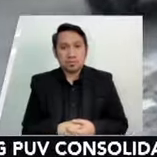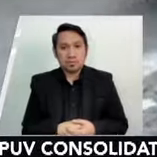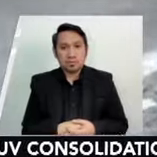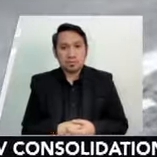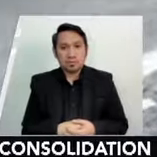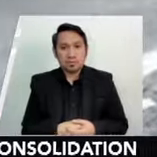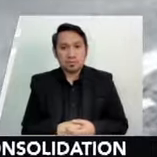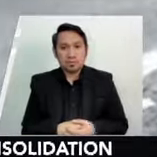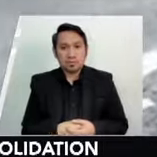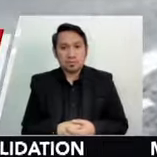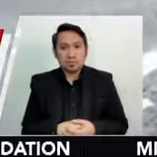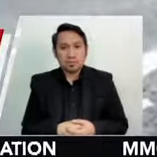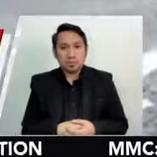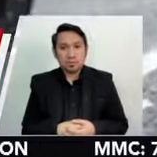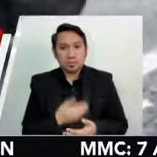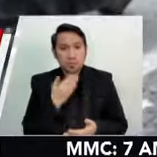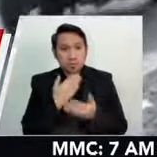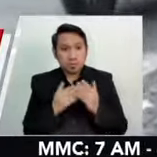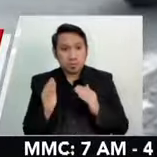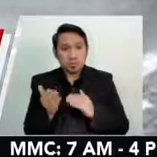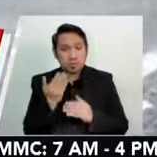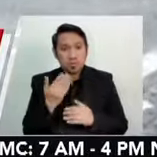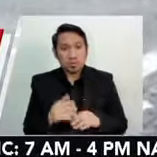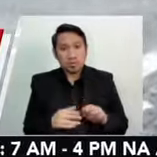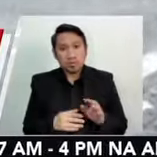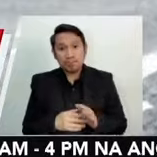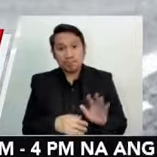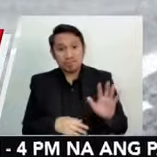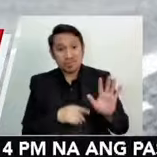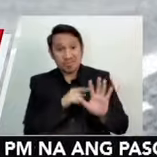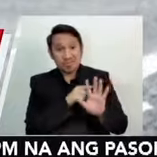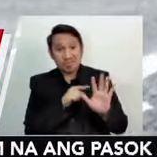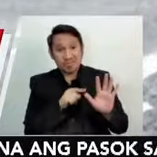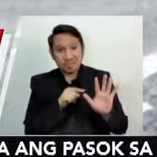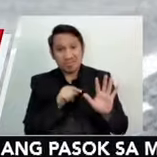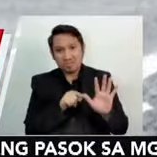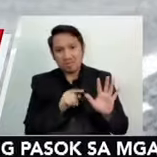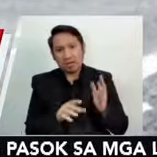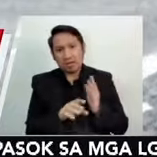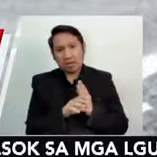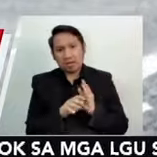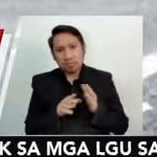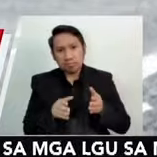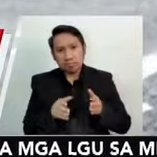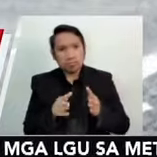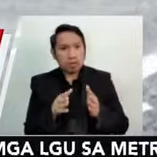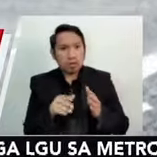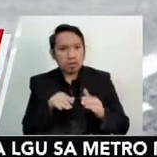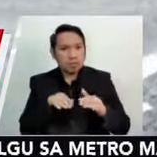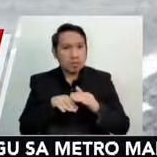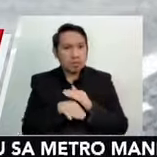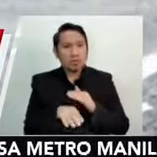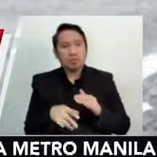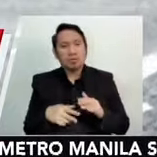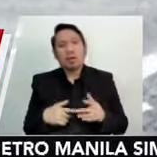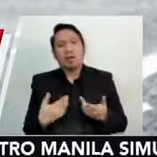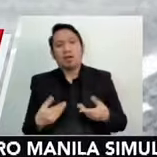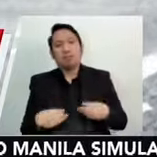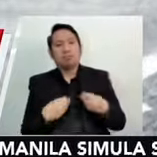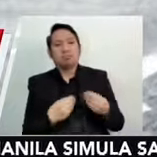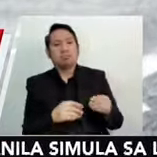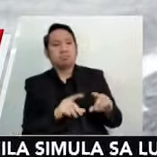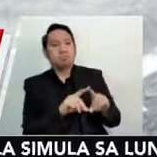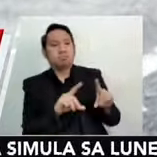Gang, good morning. Limang sasakyan na hindi otorisadong dumaan sa EDSA busway, yung pinarat na tikita ng mga tauhan ng SAIC. Dito po yan sa